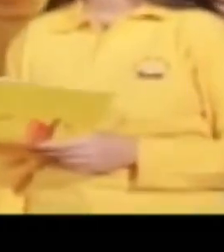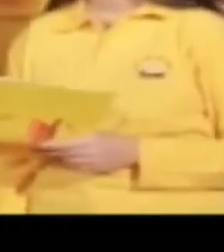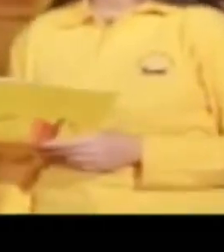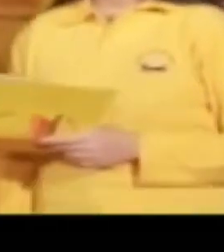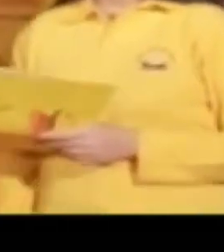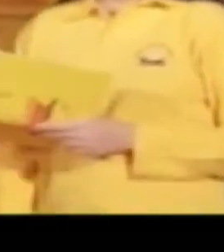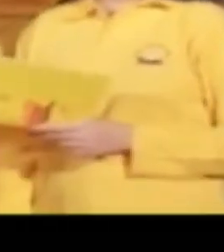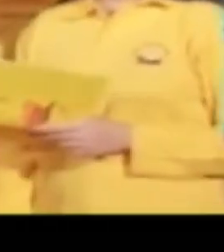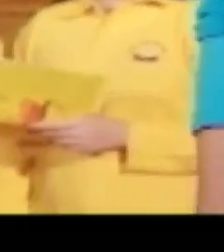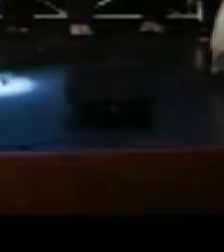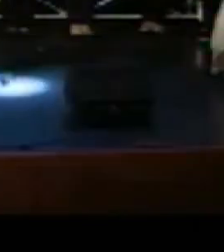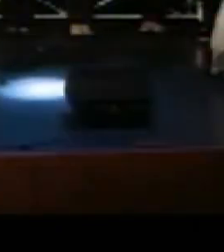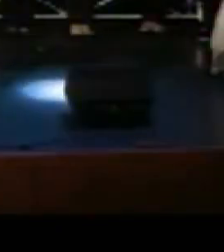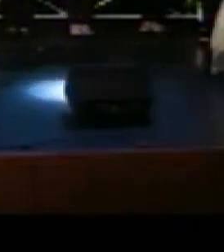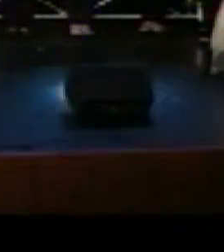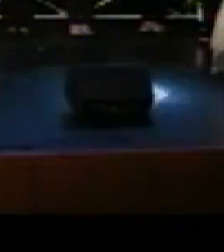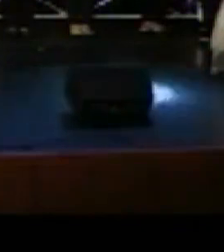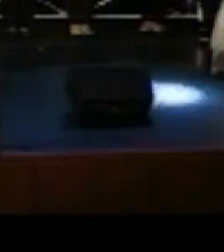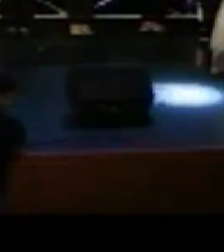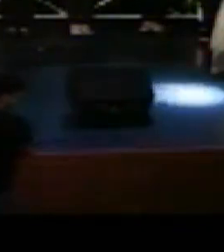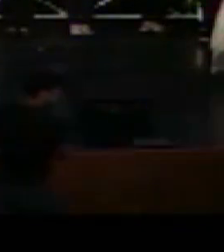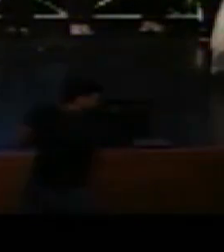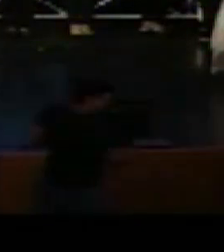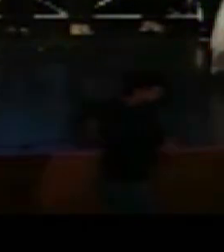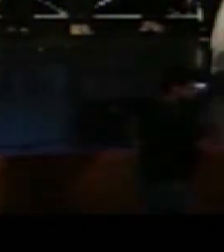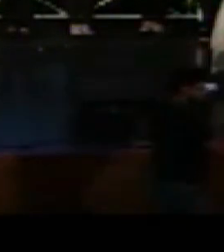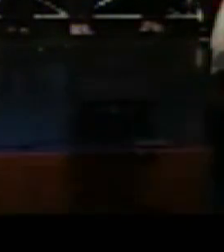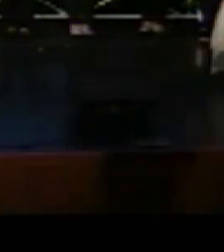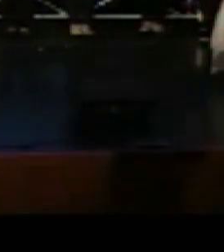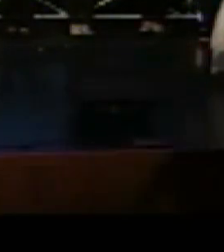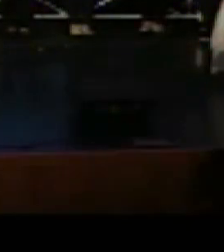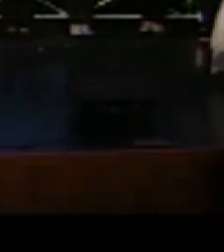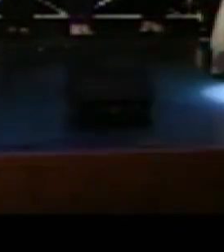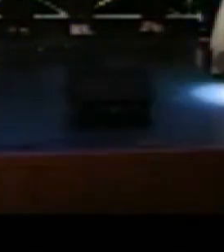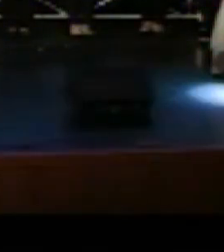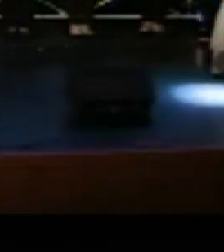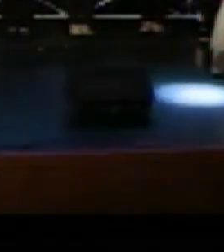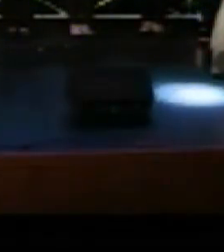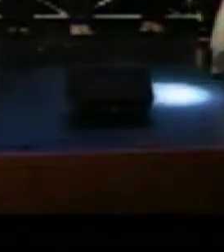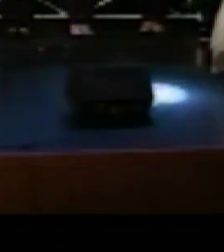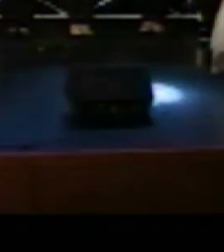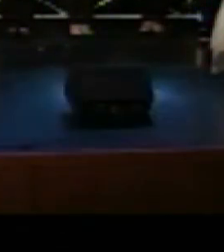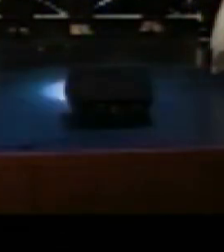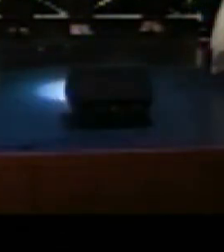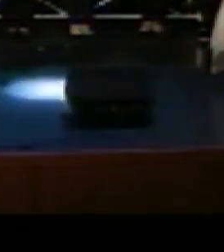ناري اركات امور